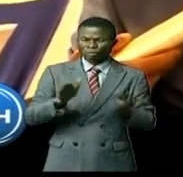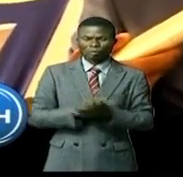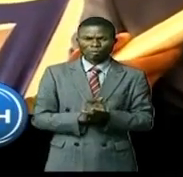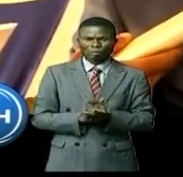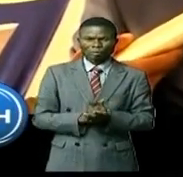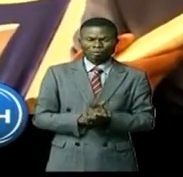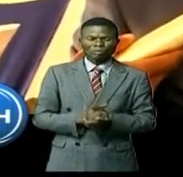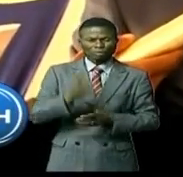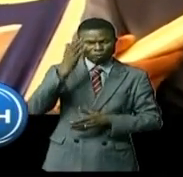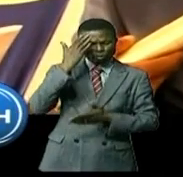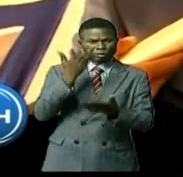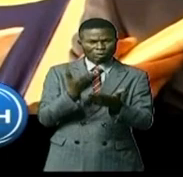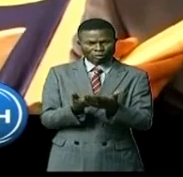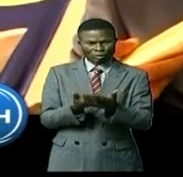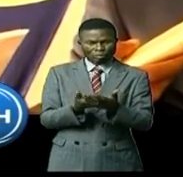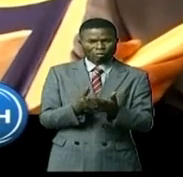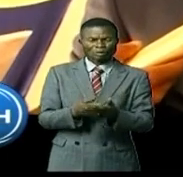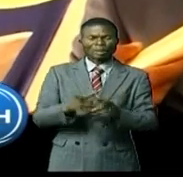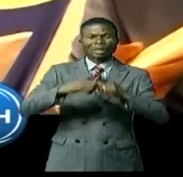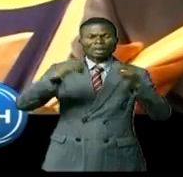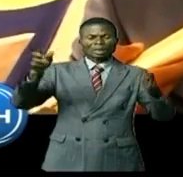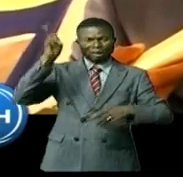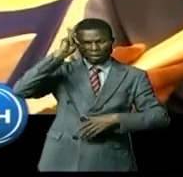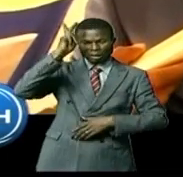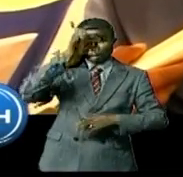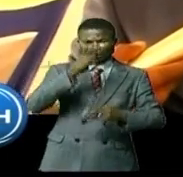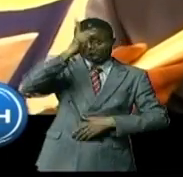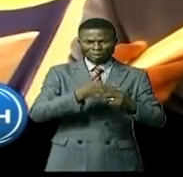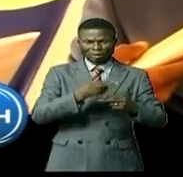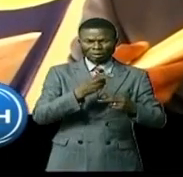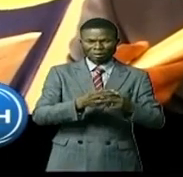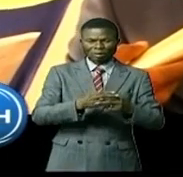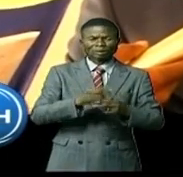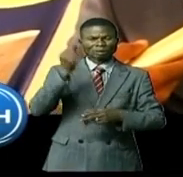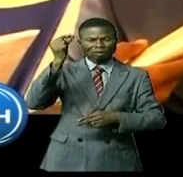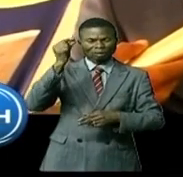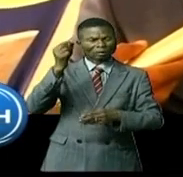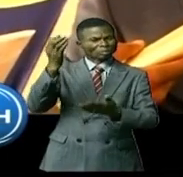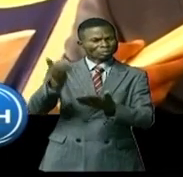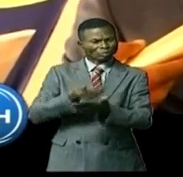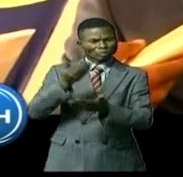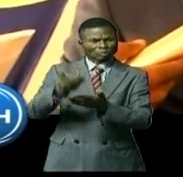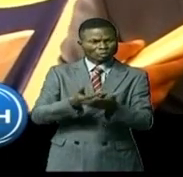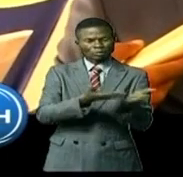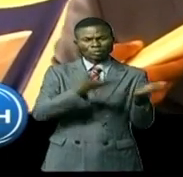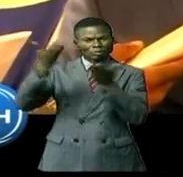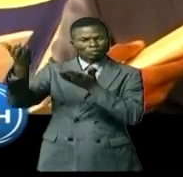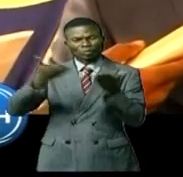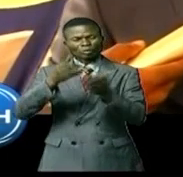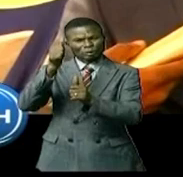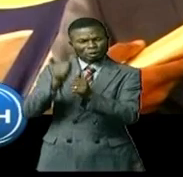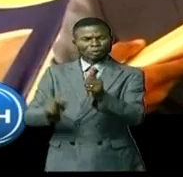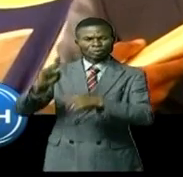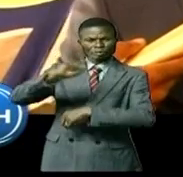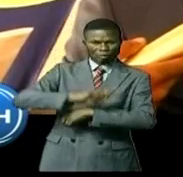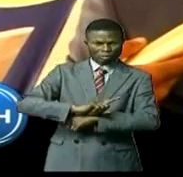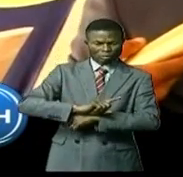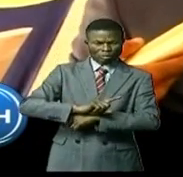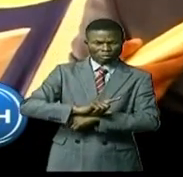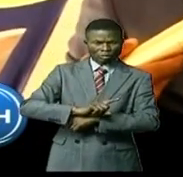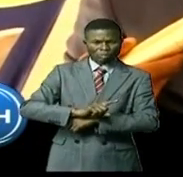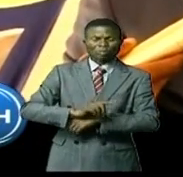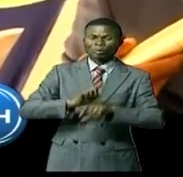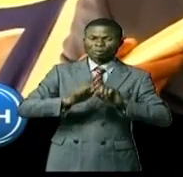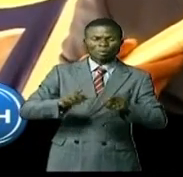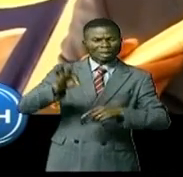savez bien, les grands patrons de l'époque de minerais sont exploités et exportés au jour le jour, et donc l'Office congolais de